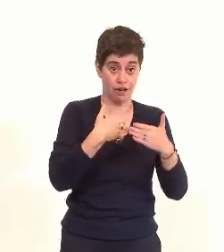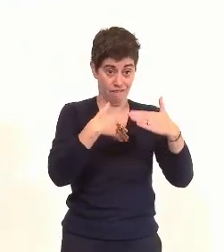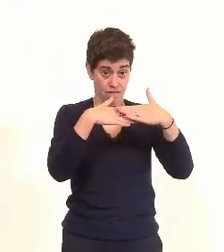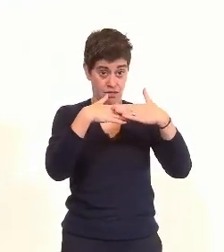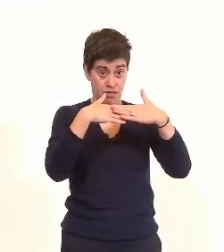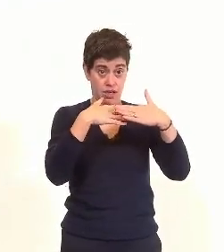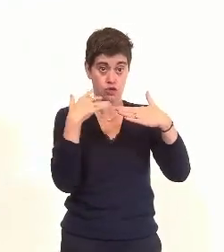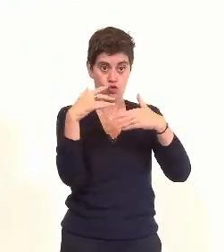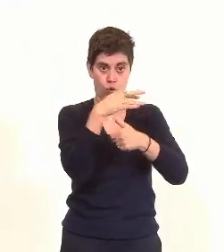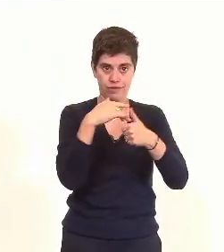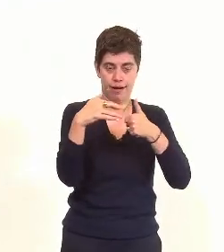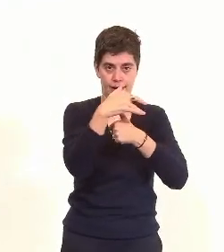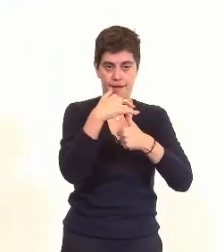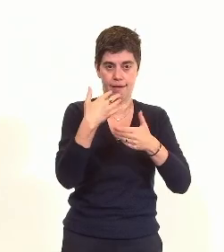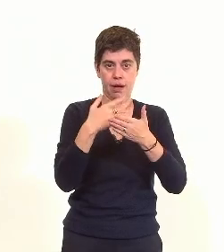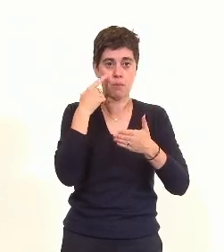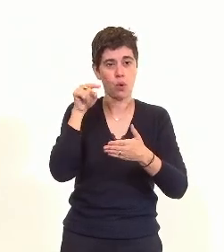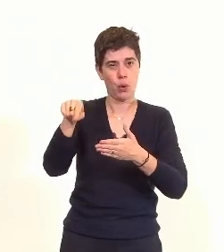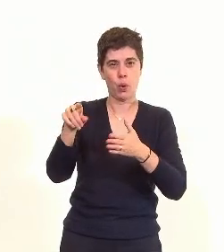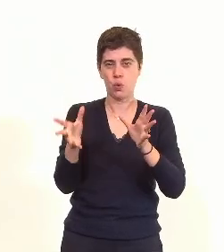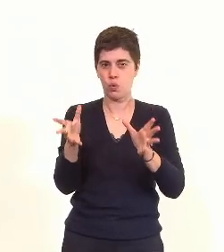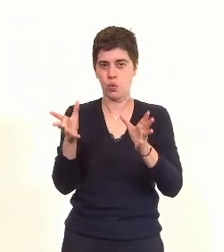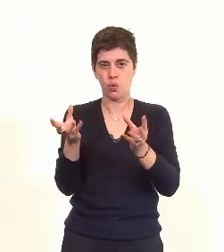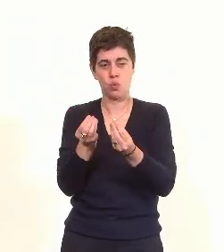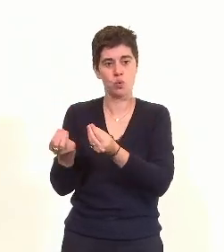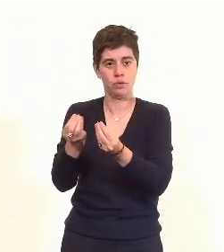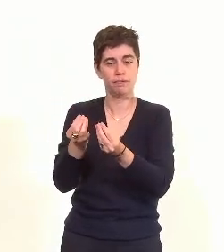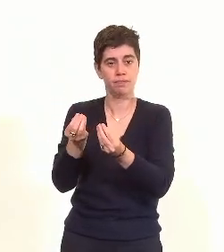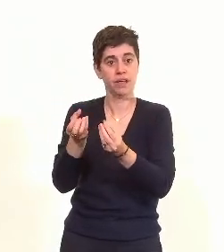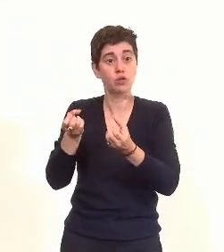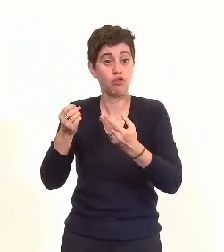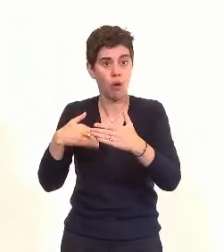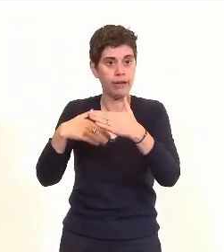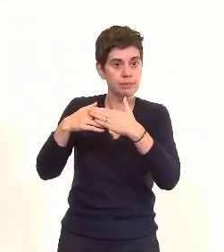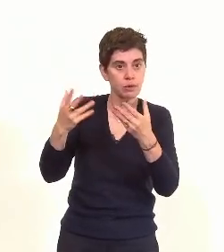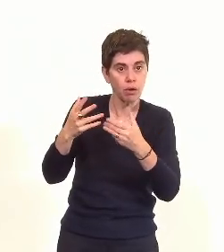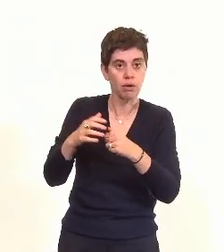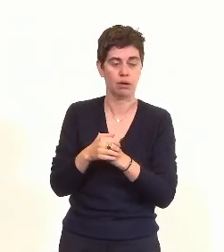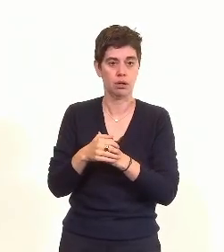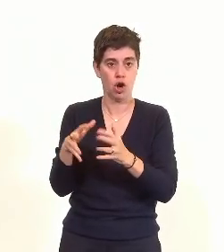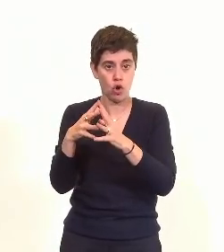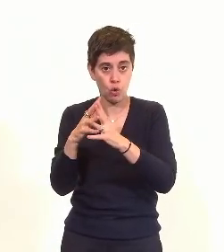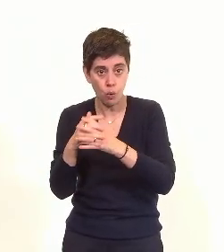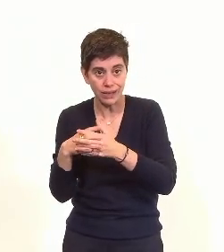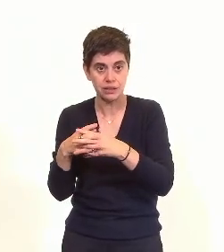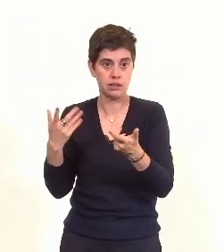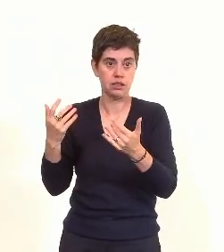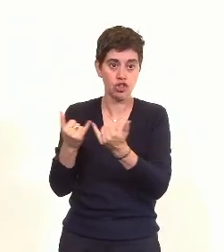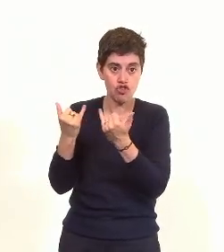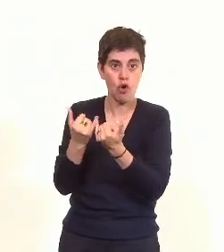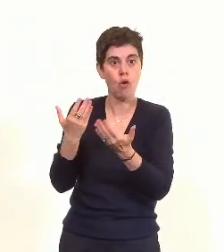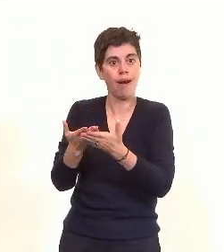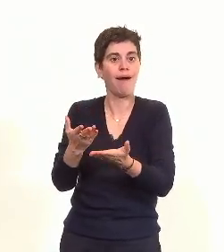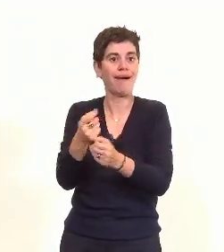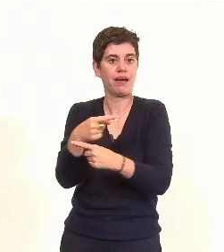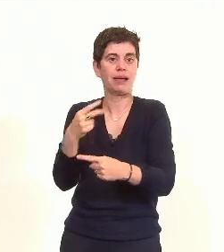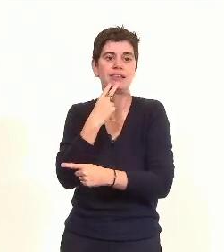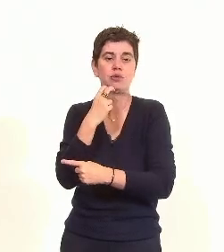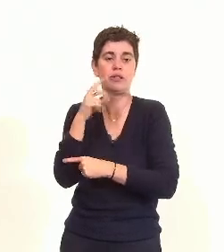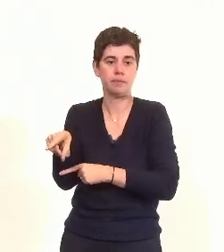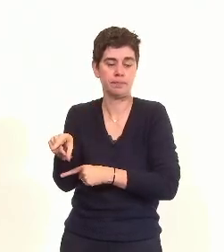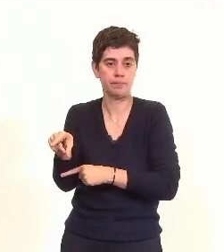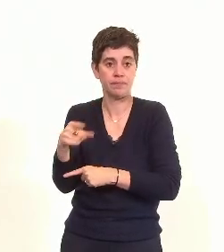se rétrécir pour ces publics et peuvent se limiter, par exemple, aux loisirs ou aux activités récréatives. On voit bien que dans les territoires sociaux